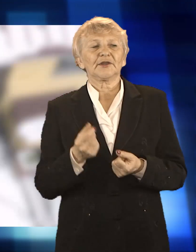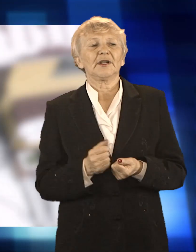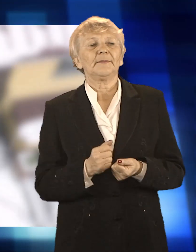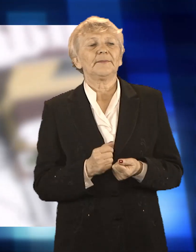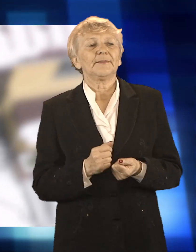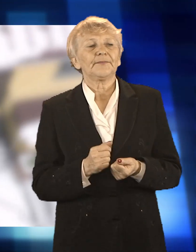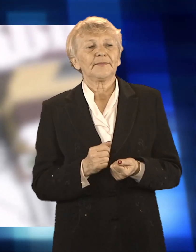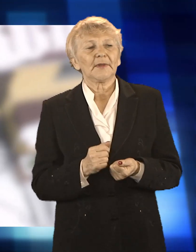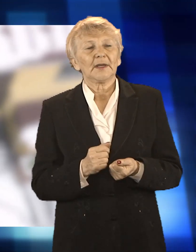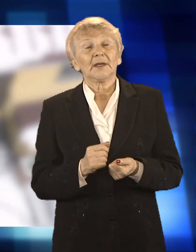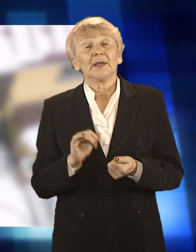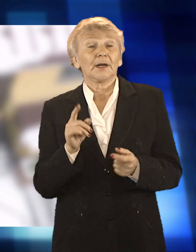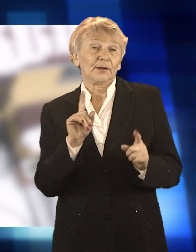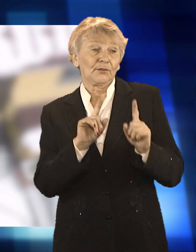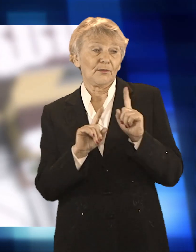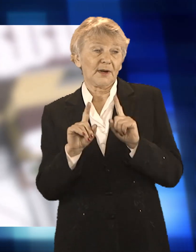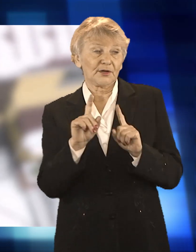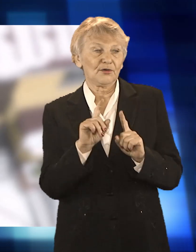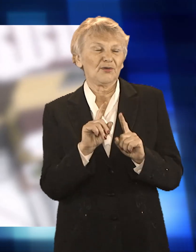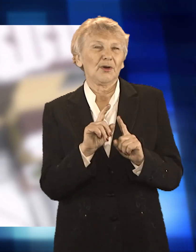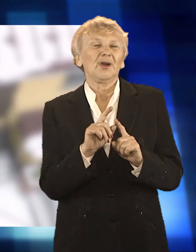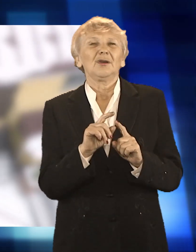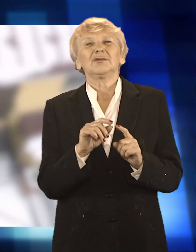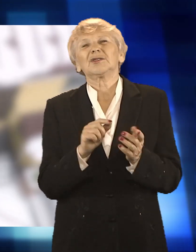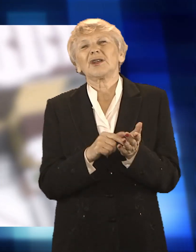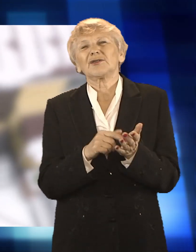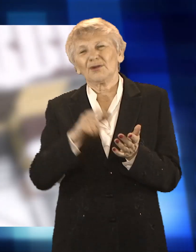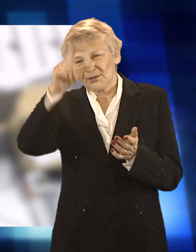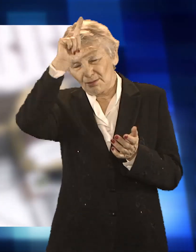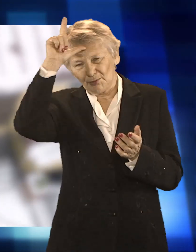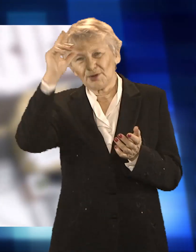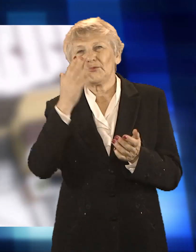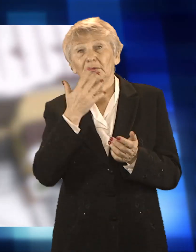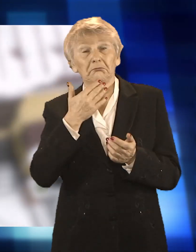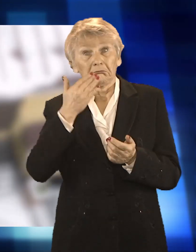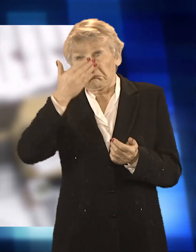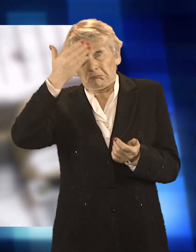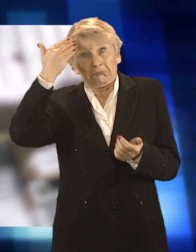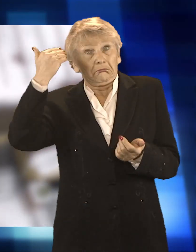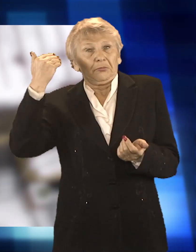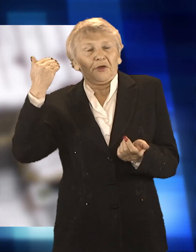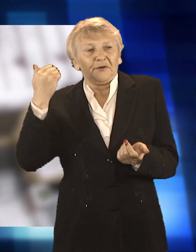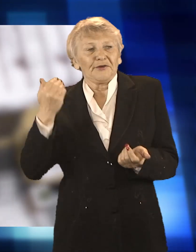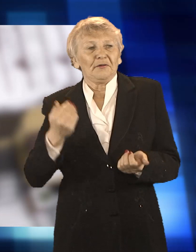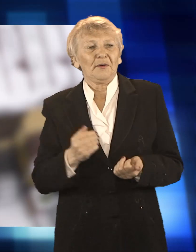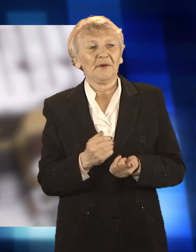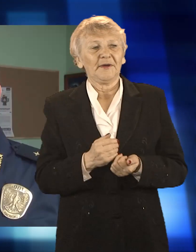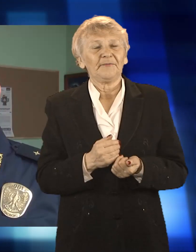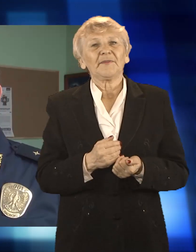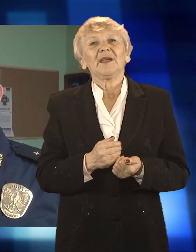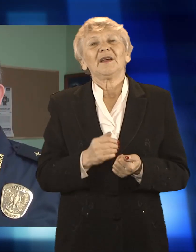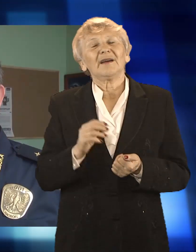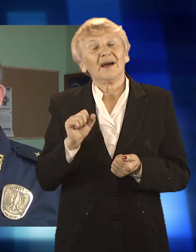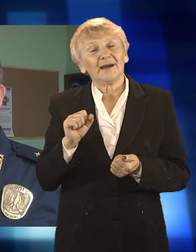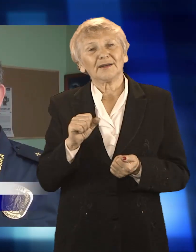pouczenia. Jak się tłumaczą? Chociaż w dobie tak szybkiego i szerokiego przepływu informacji trudno w to uwierzyć, najczęściej po prostu brakiem wiedzy. Mimo